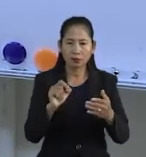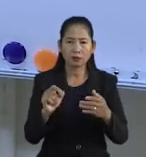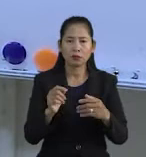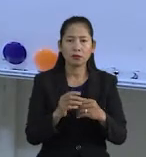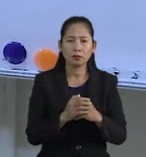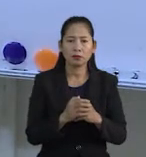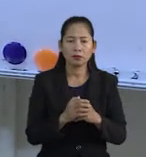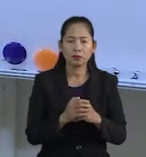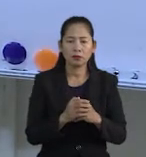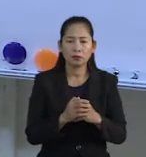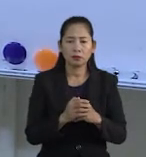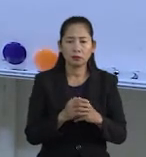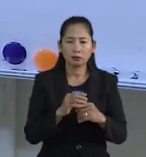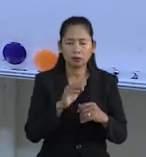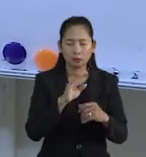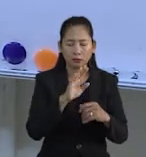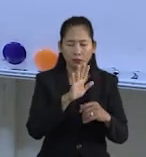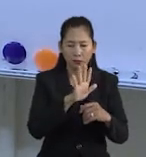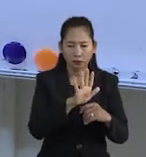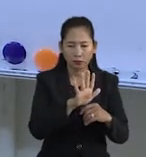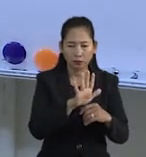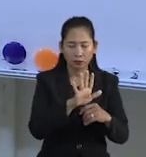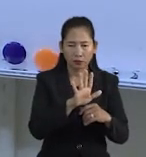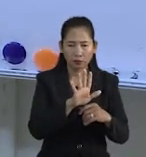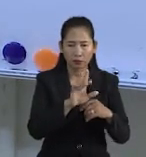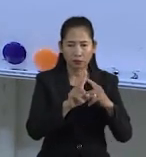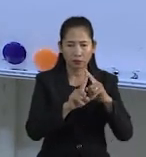tiết sma nâng pram